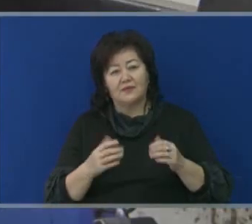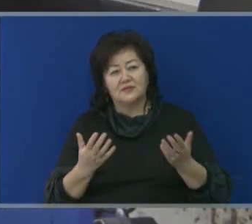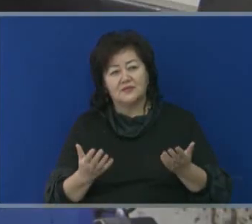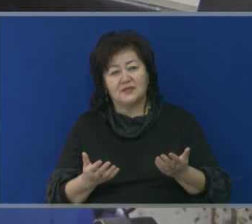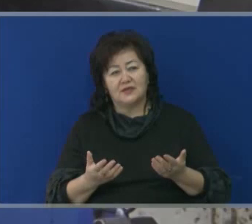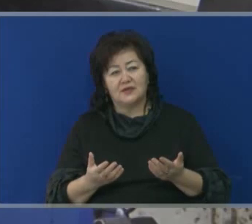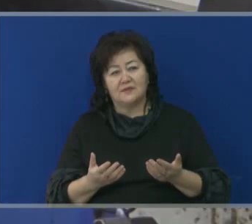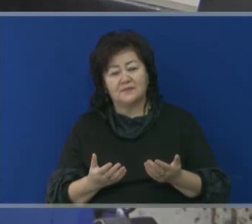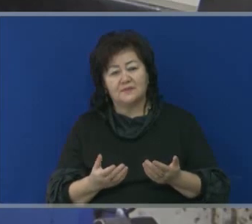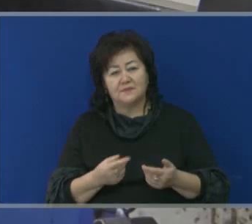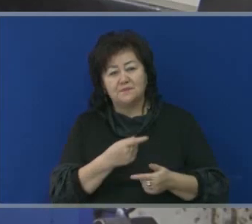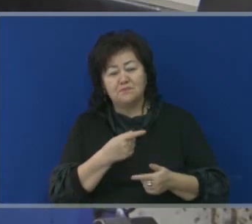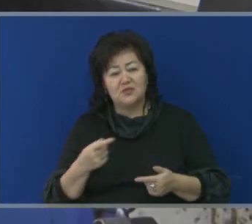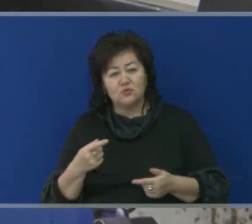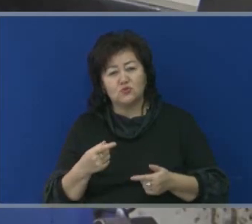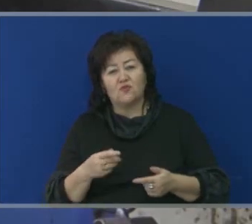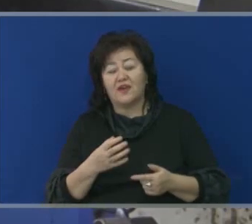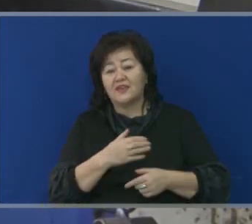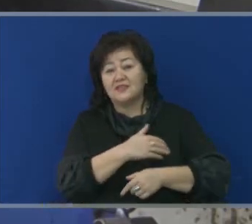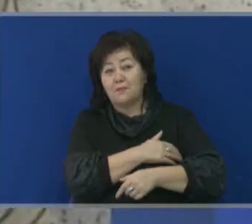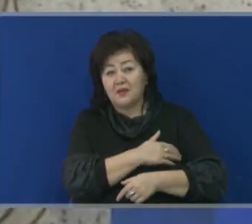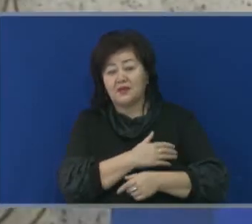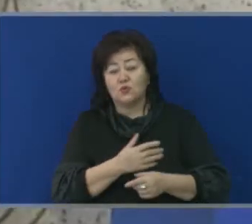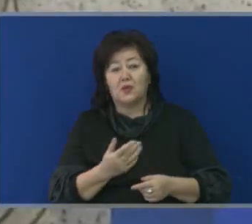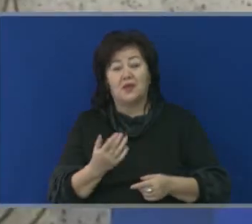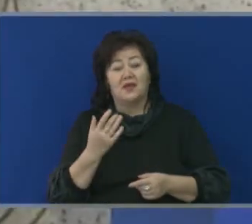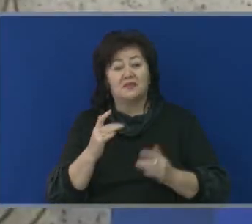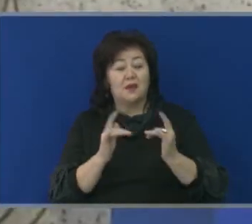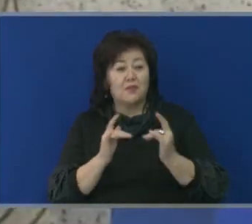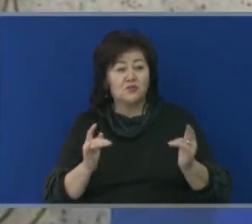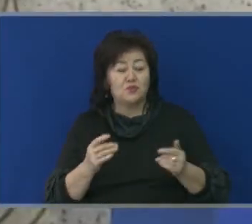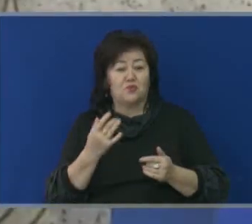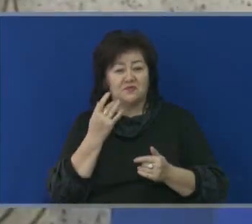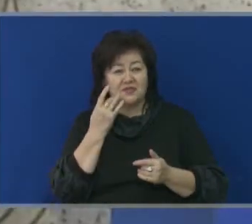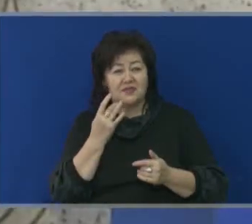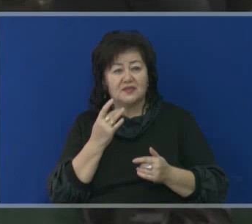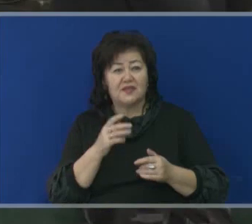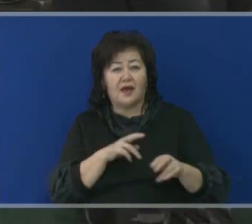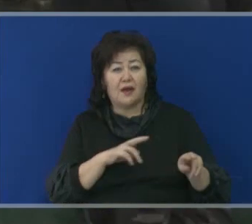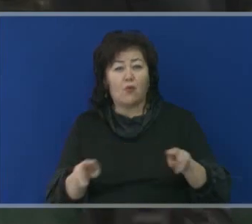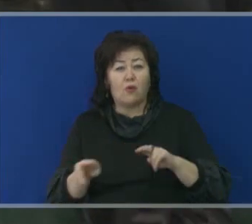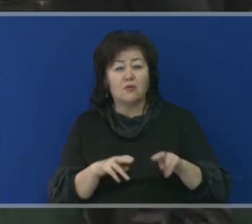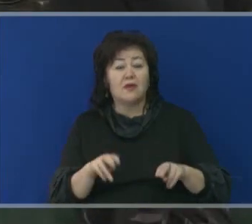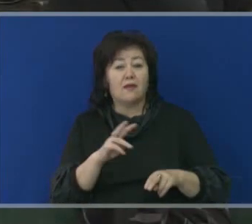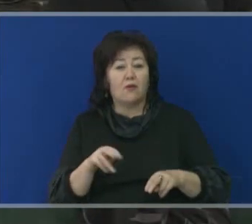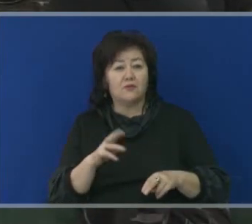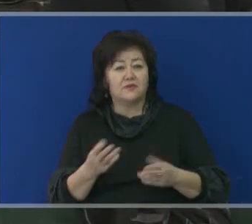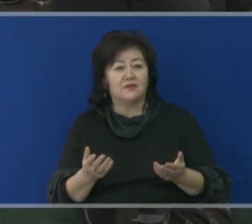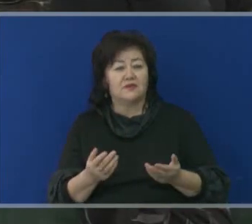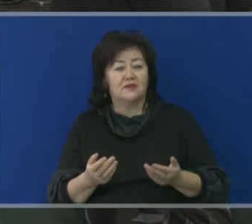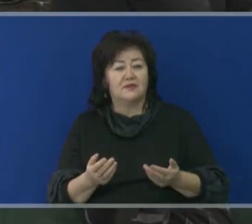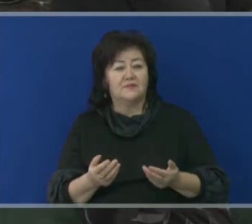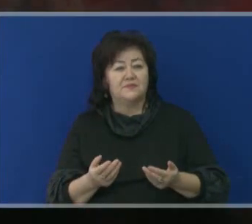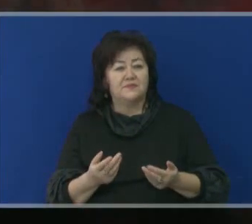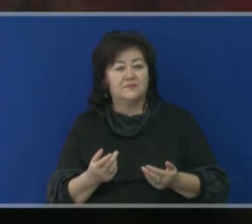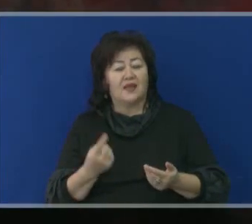температура. Мост на мосту на новом постоянно гололед. Да, еще потому что первый снег, он все равно растает. Мнения водителей разделились.